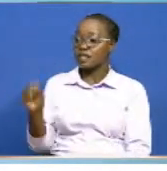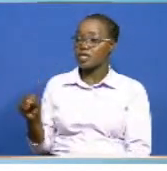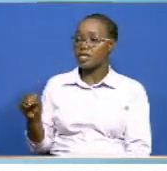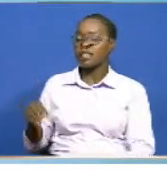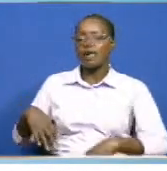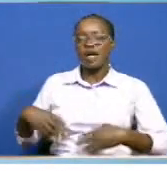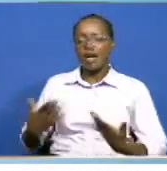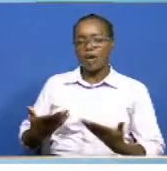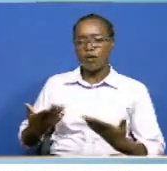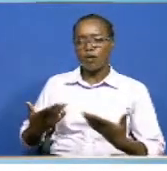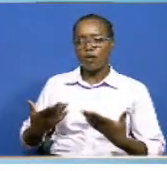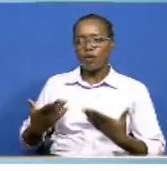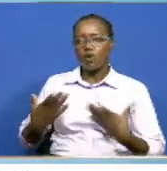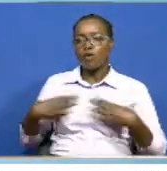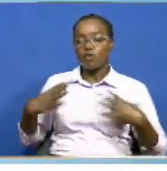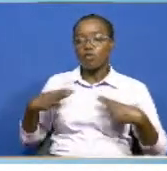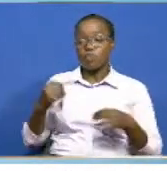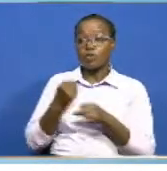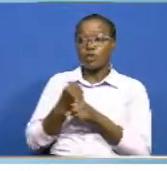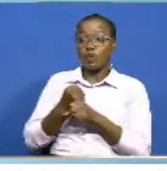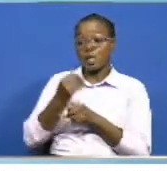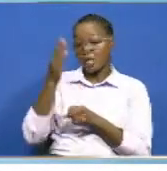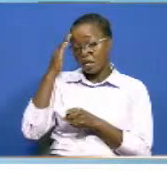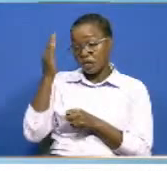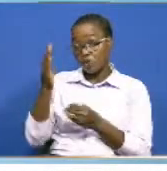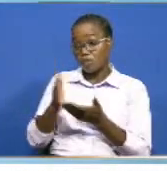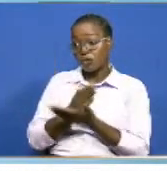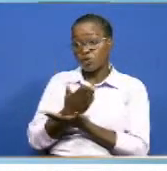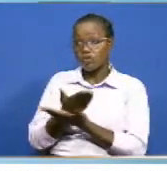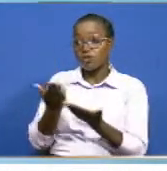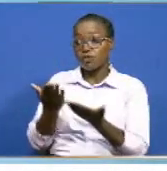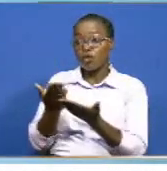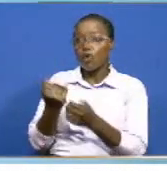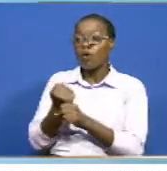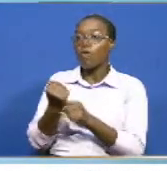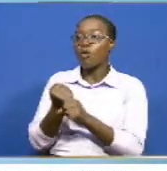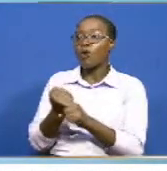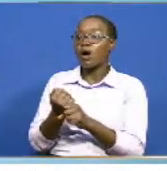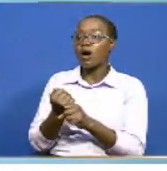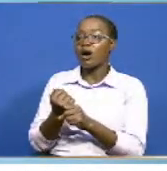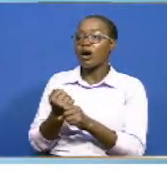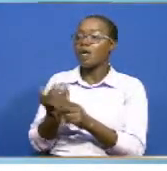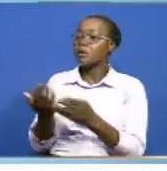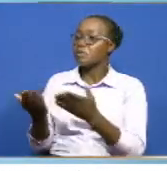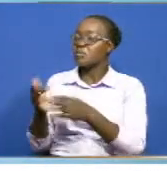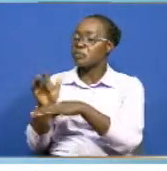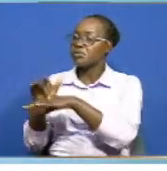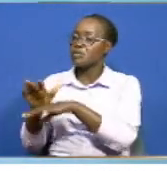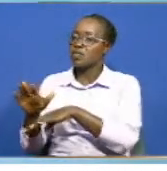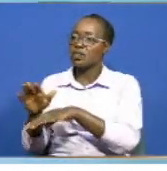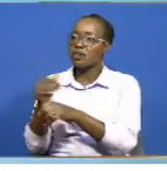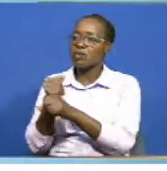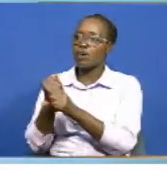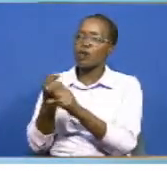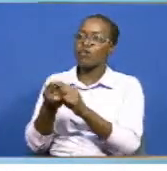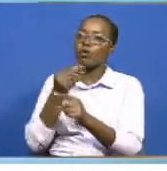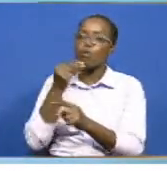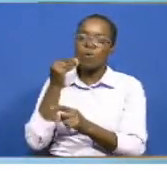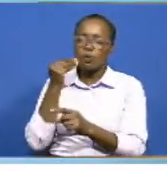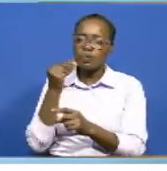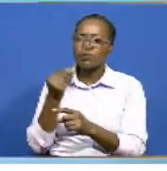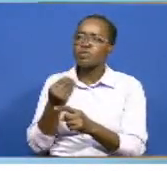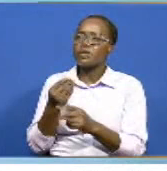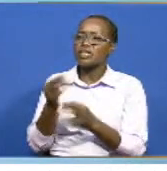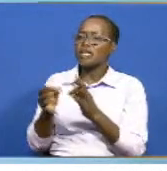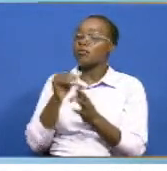wanafanya kazi, sababu najua hata nyinyi waandishi wa habari wengi mliambiwa mfanye kazi na mtume labda kazi yenu kutoka nyumbani.